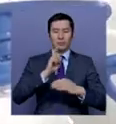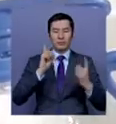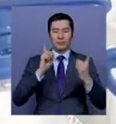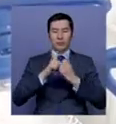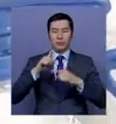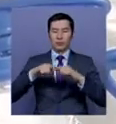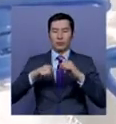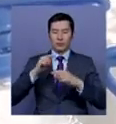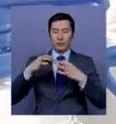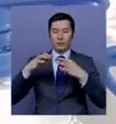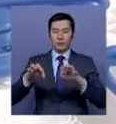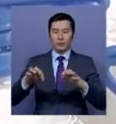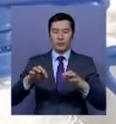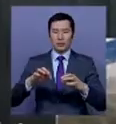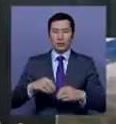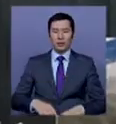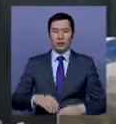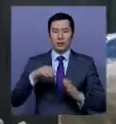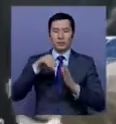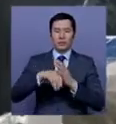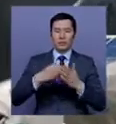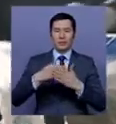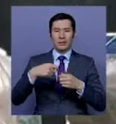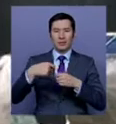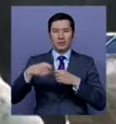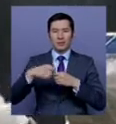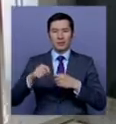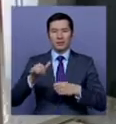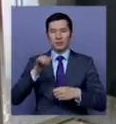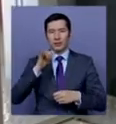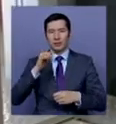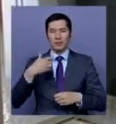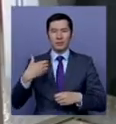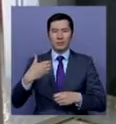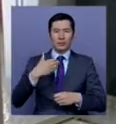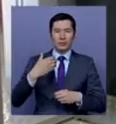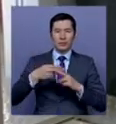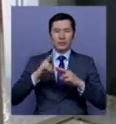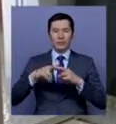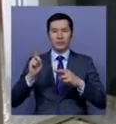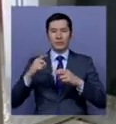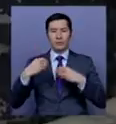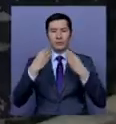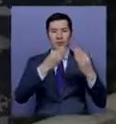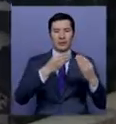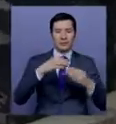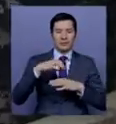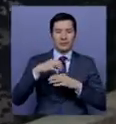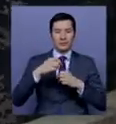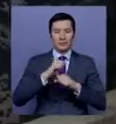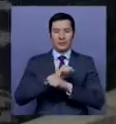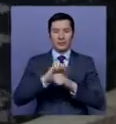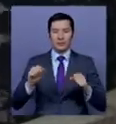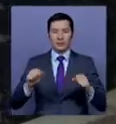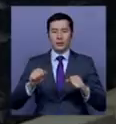ақша, бағалы заттар, алкогольді ішімдіктер, есірткі ойын картасын әкелуге болмайды. Мұнда тәртіп қатал. Полицейлер түрмеге келген сәлемдемені